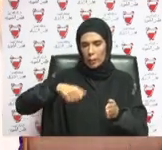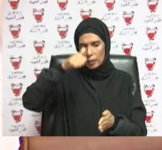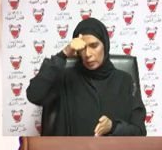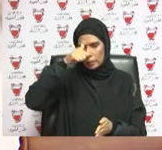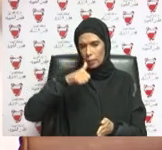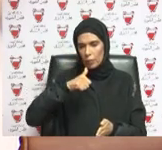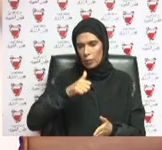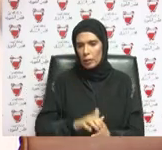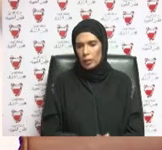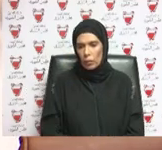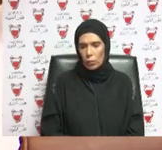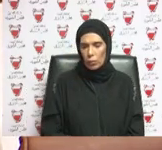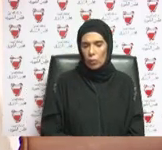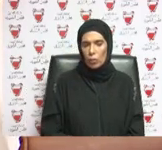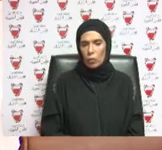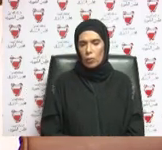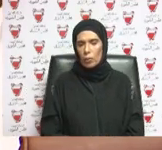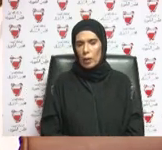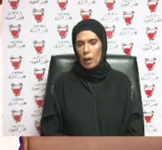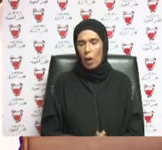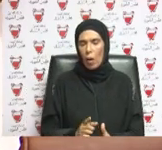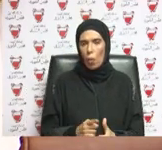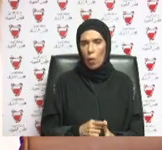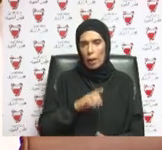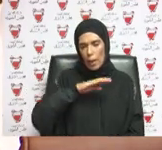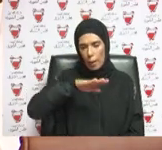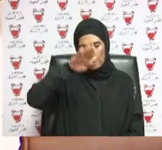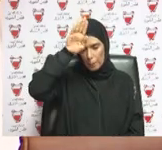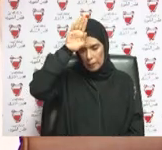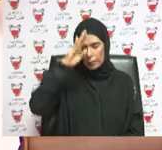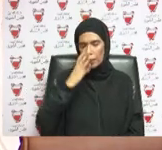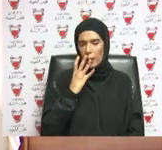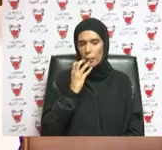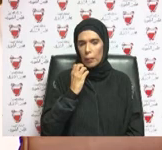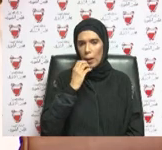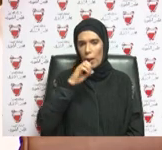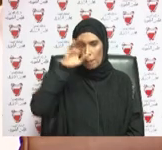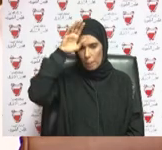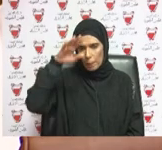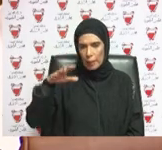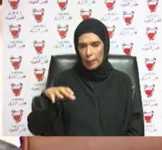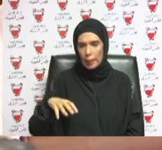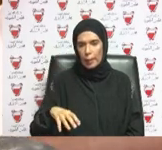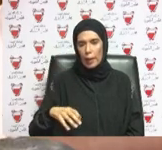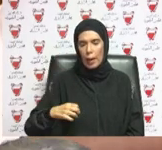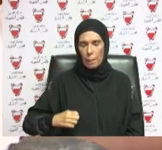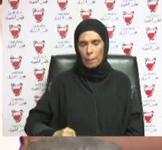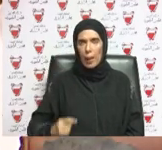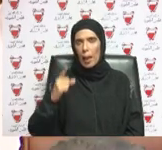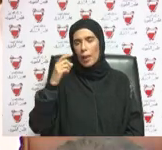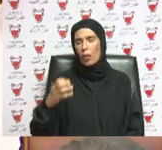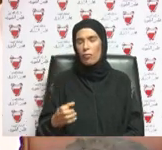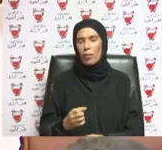والمواساة إلى مقام حضرة صاحب الجلالة الملك حمد بن عيسى آل خليفة حفظه الله،